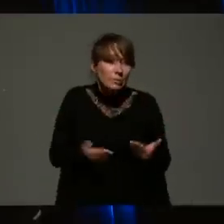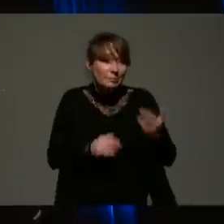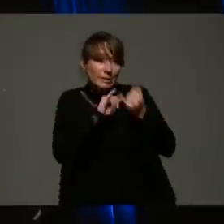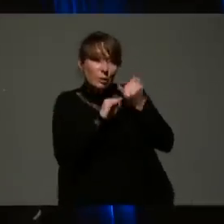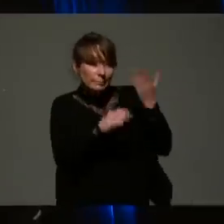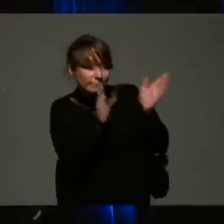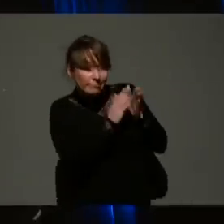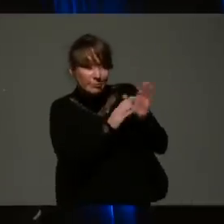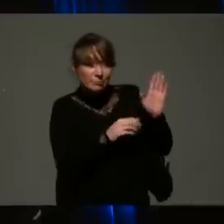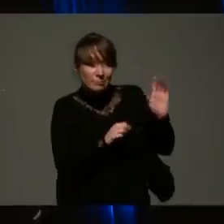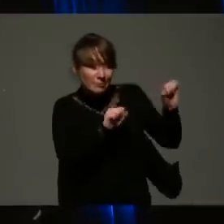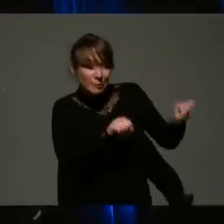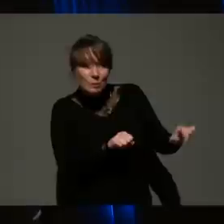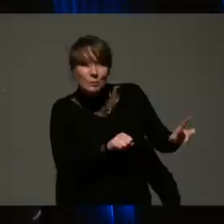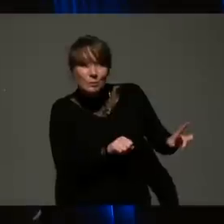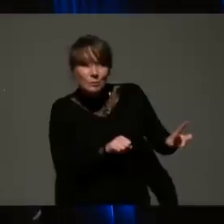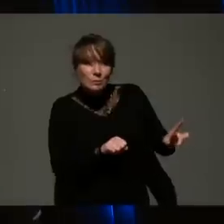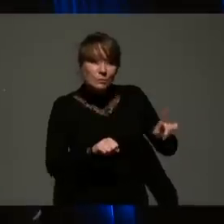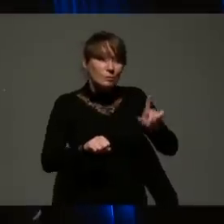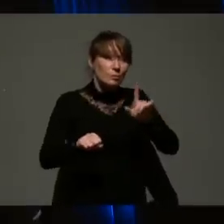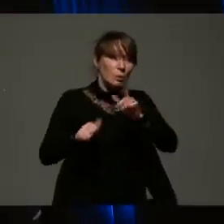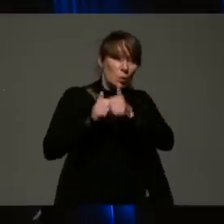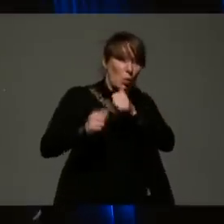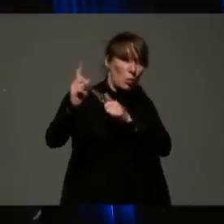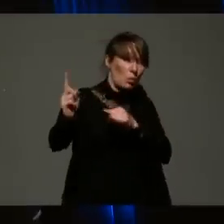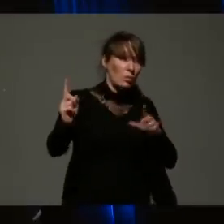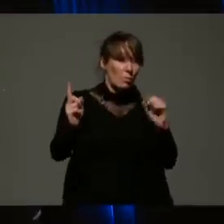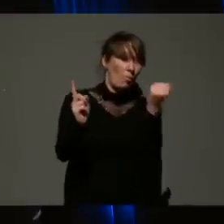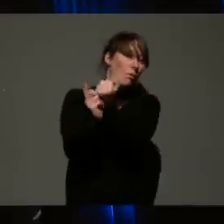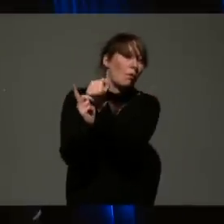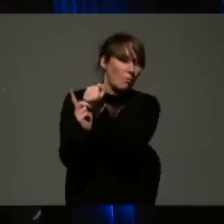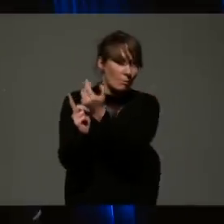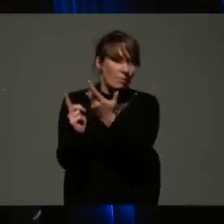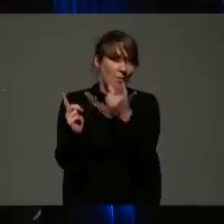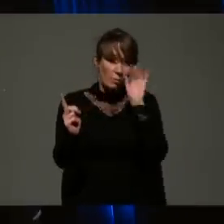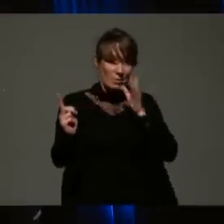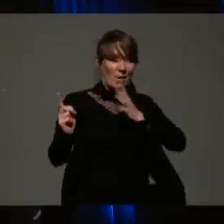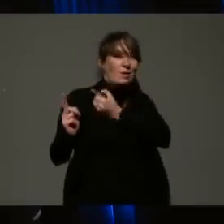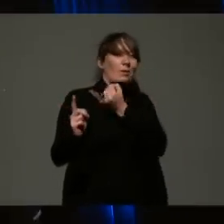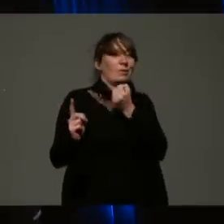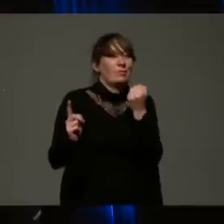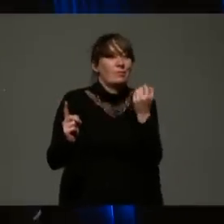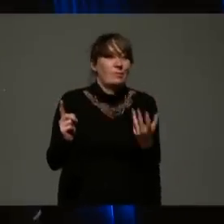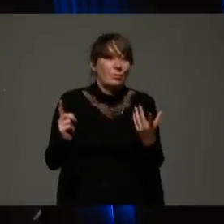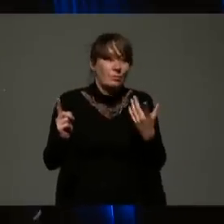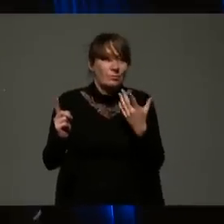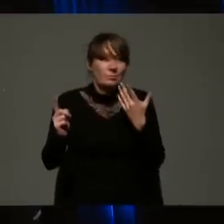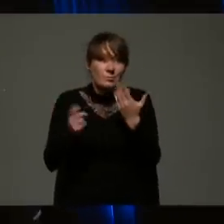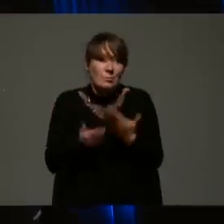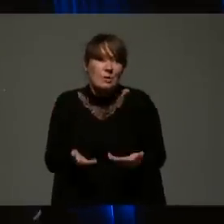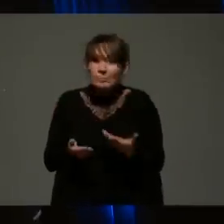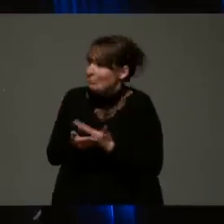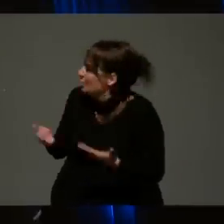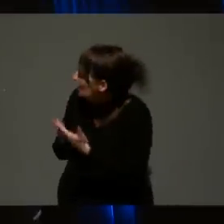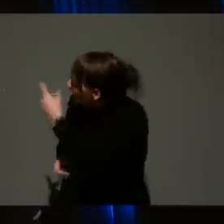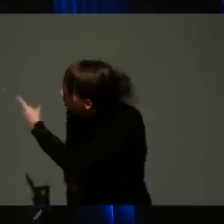copain de poignarder sa concurrente pour pouvoir gagner. Ça ne lui a pas réussi. Et voilà dans quel état maintenant elle est. Elle fait des